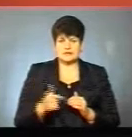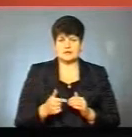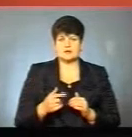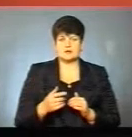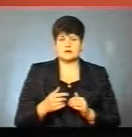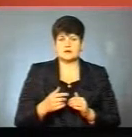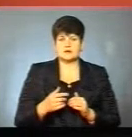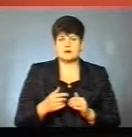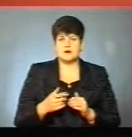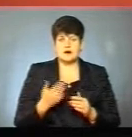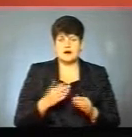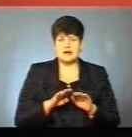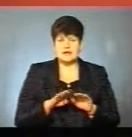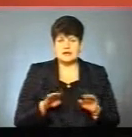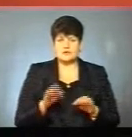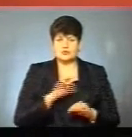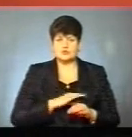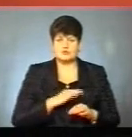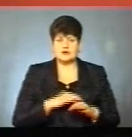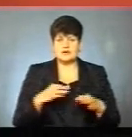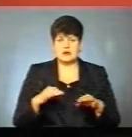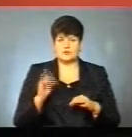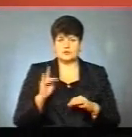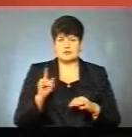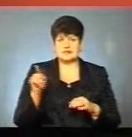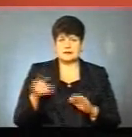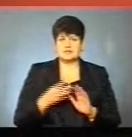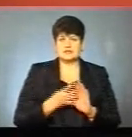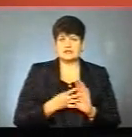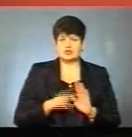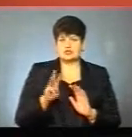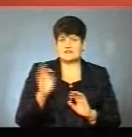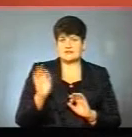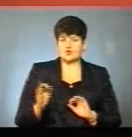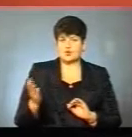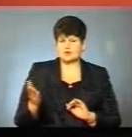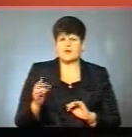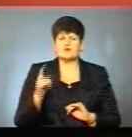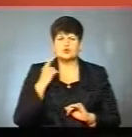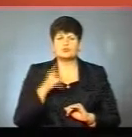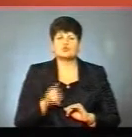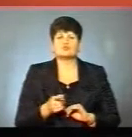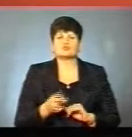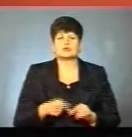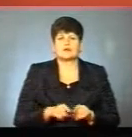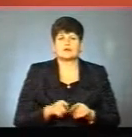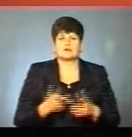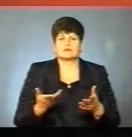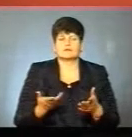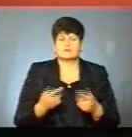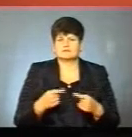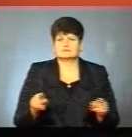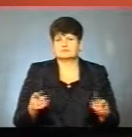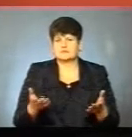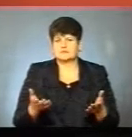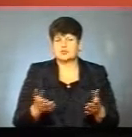гривень різниці. Але рівень користування автокріслами там 93%. Як ви думаєте, чому така статистика і чи